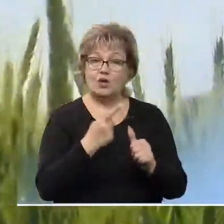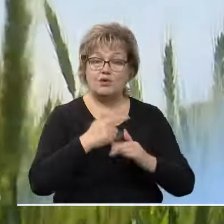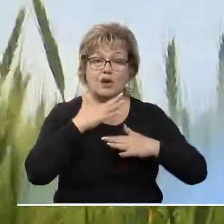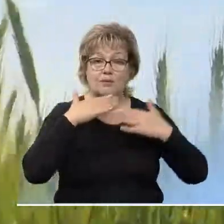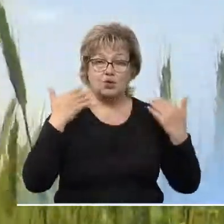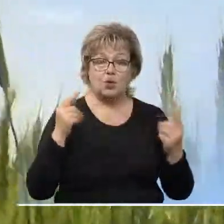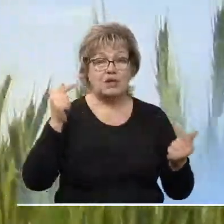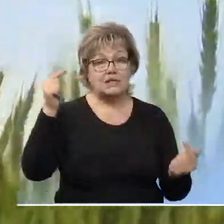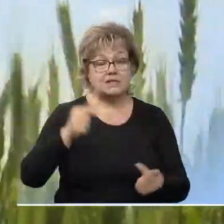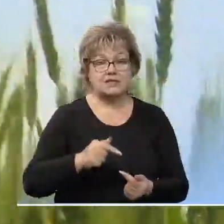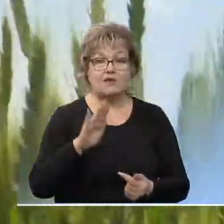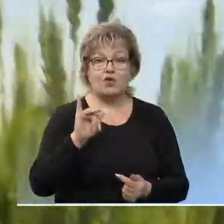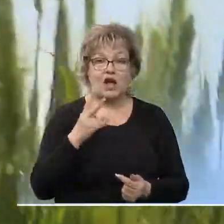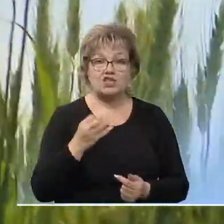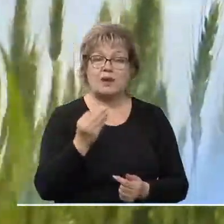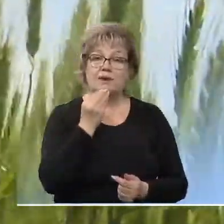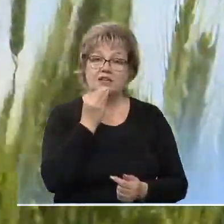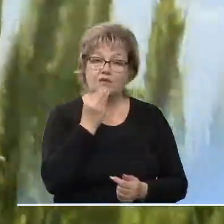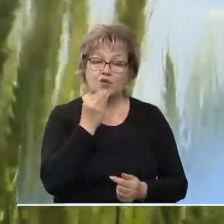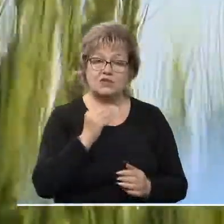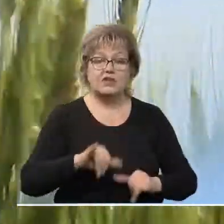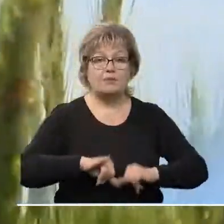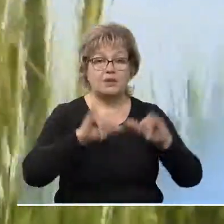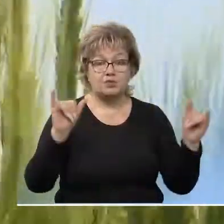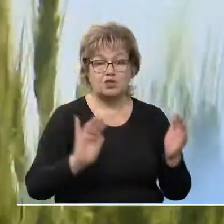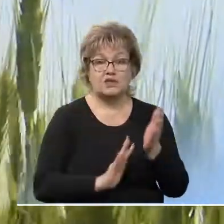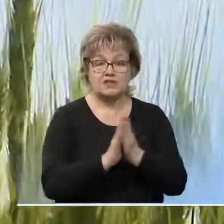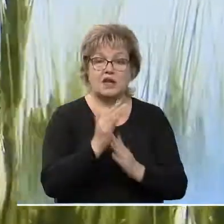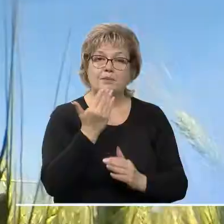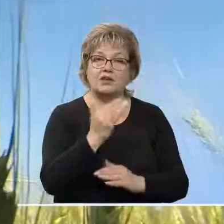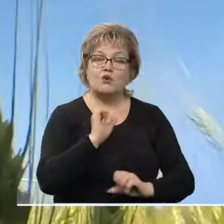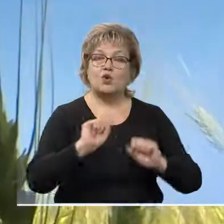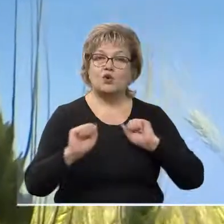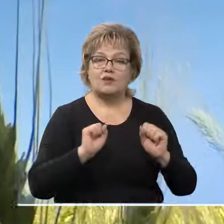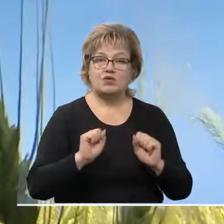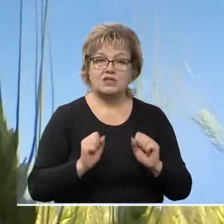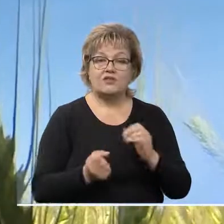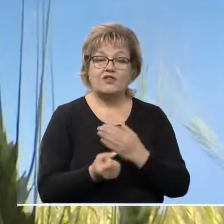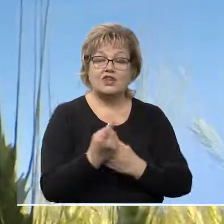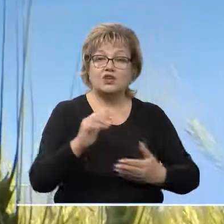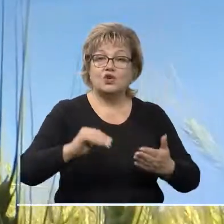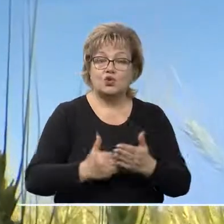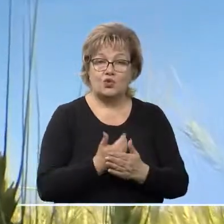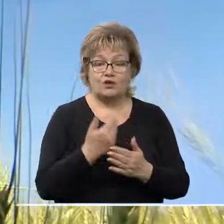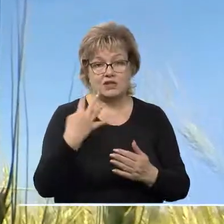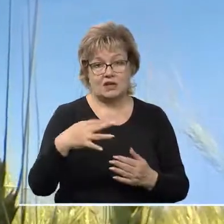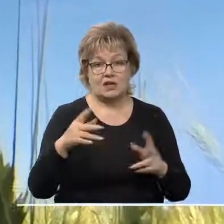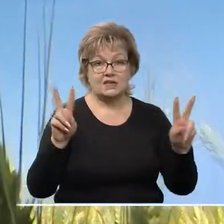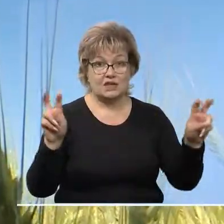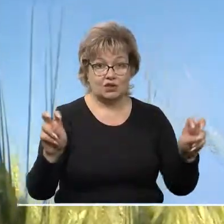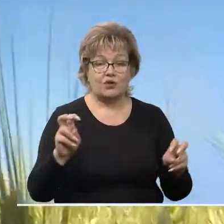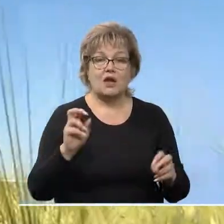его именем многие ассоциируют фуражные и продовольственные преимущества растения. Под его руководством выведены более 40